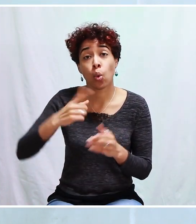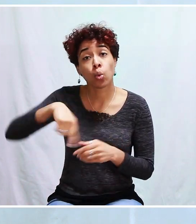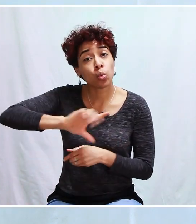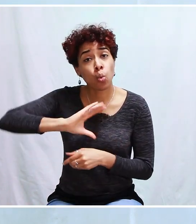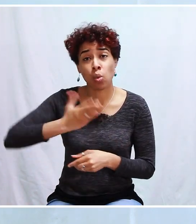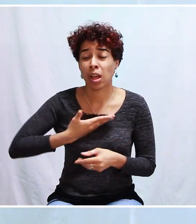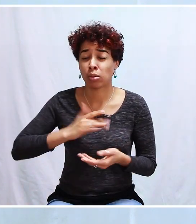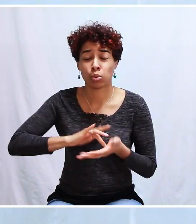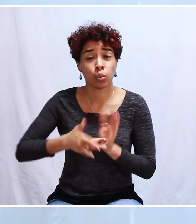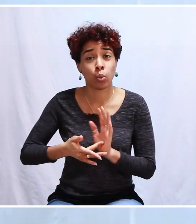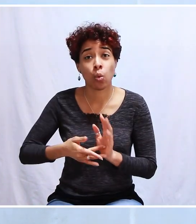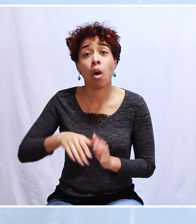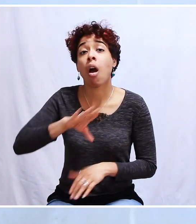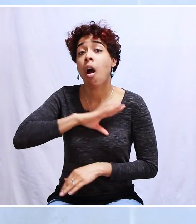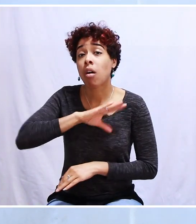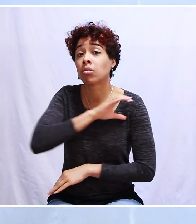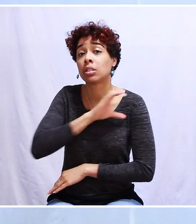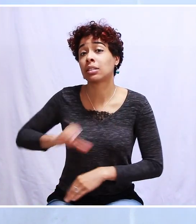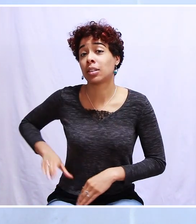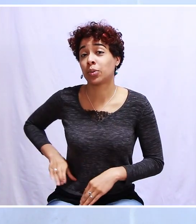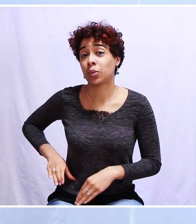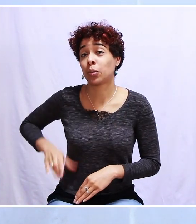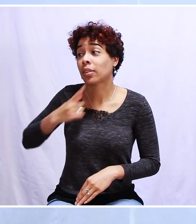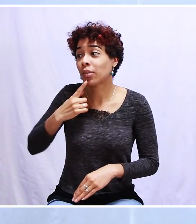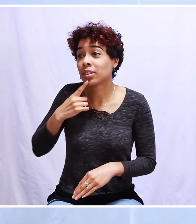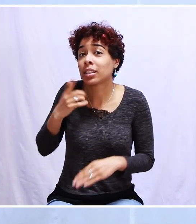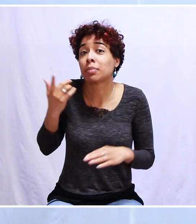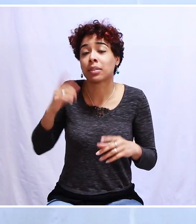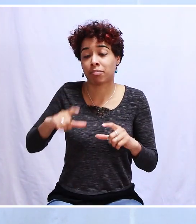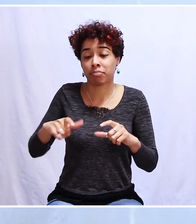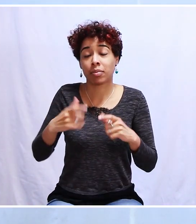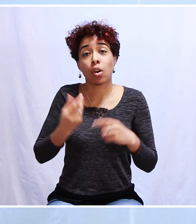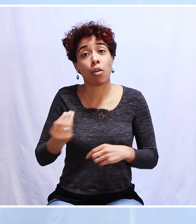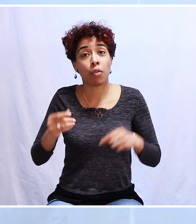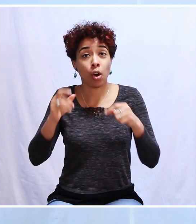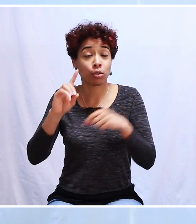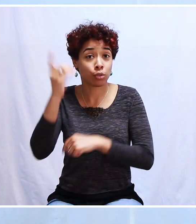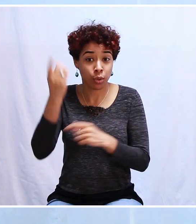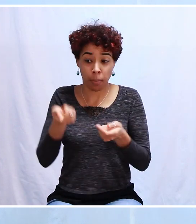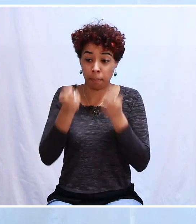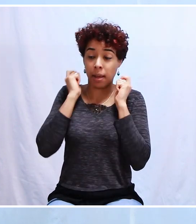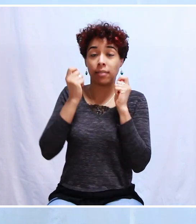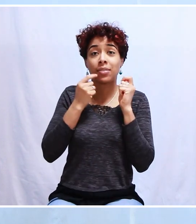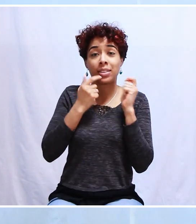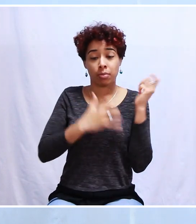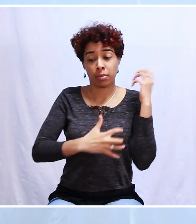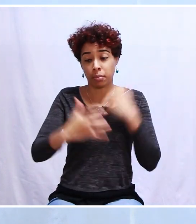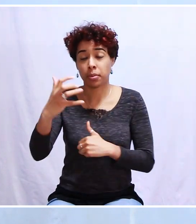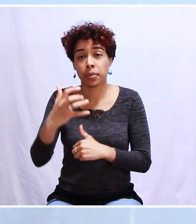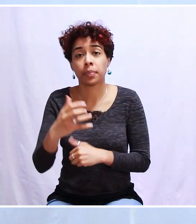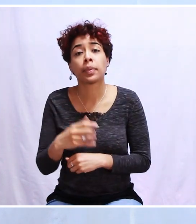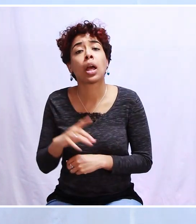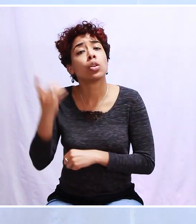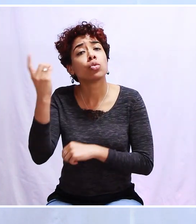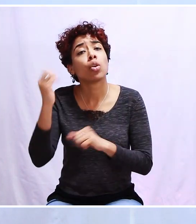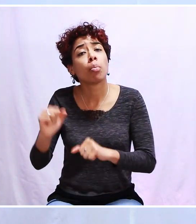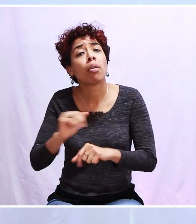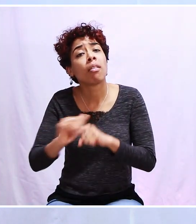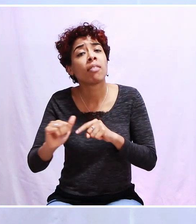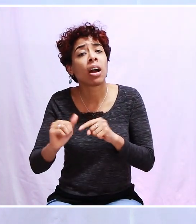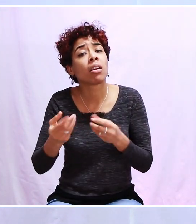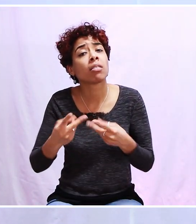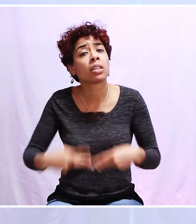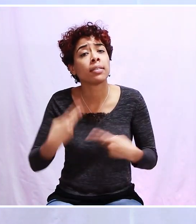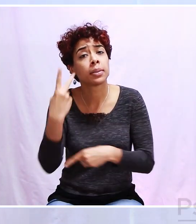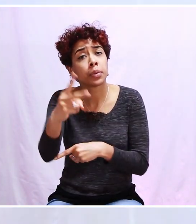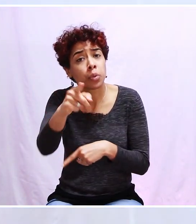Donc on est prospère dès qu'on devient enfant de Dieu. Alors ne limite pas ce que Dieu veut faire à travers ta vie aujourd'hui. David pouvait dire dans le psaume